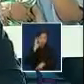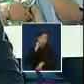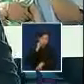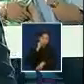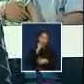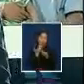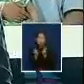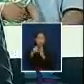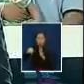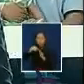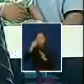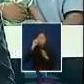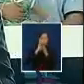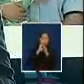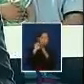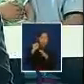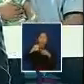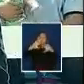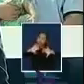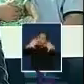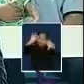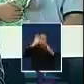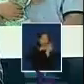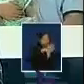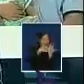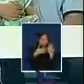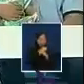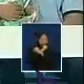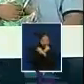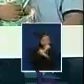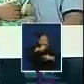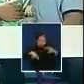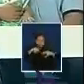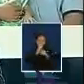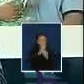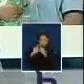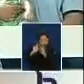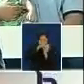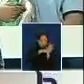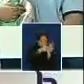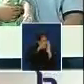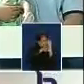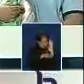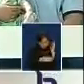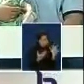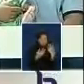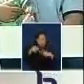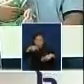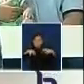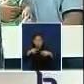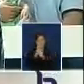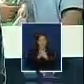มีความพยายามอย่างไรในการที่จะดูแลโรคนี้นะครับการบูรณาการด้านนโยบายต่างๆการรักษาเป็นอย่างไรกันบ้าง